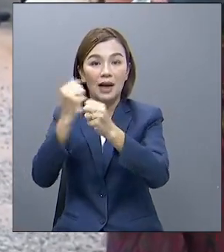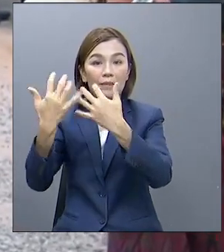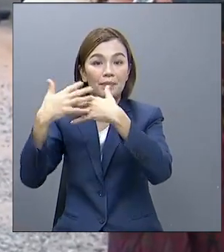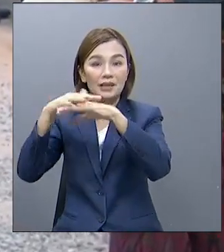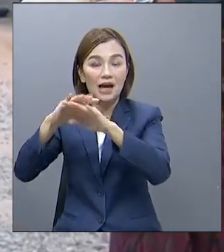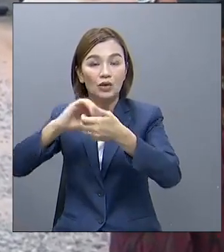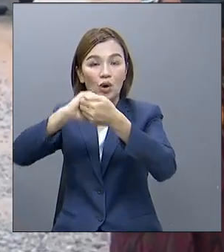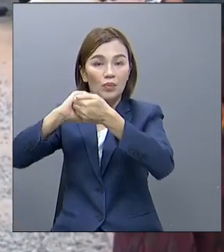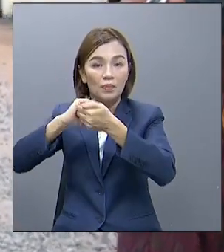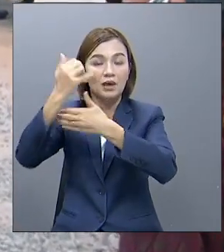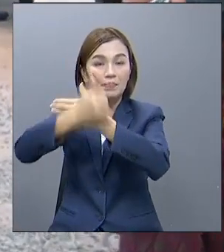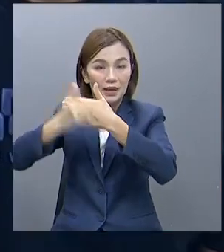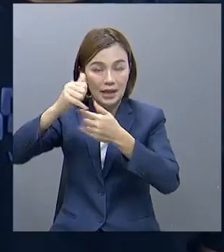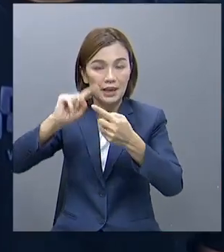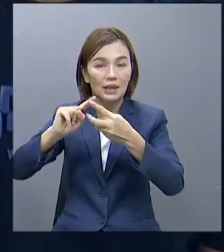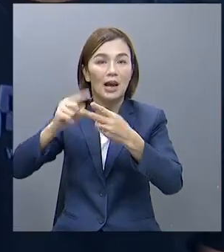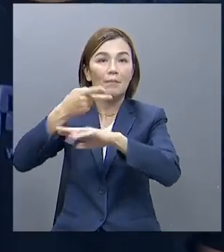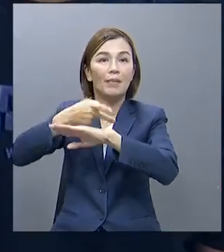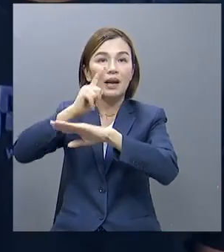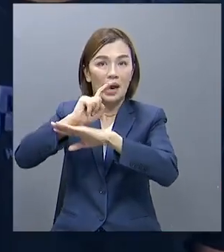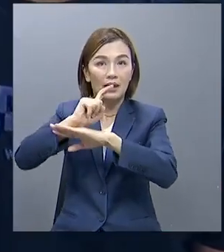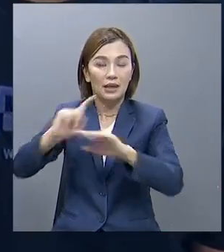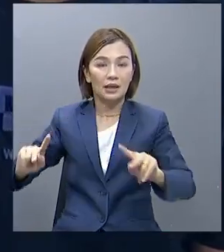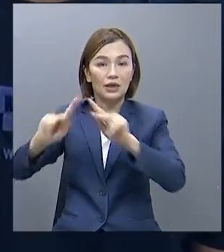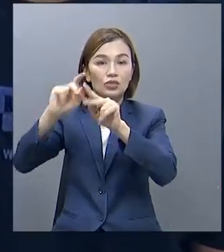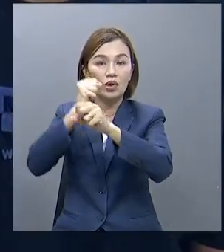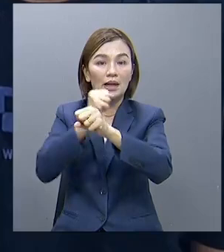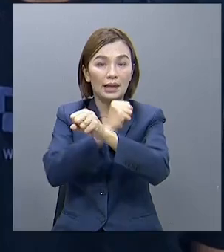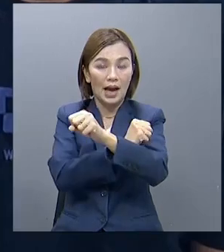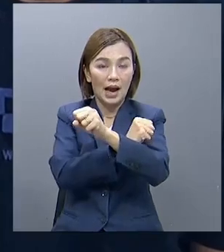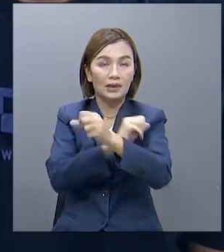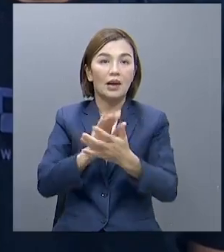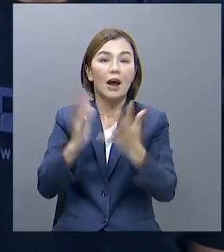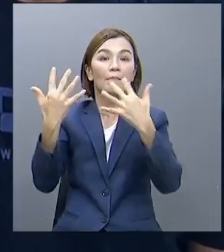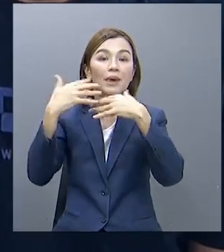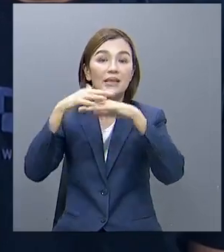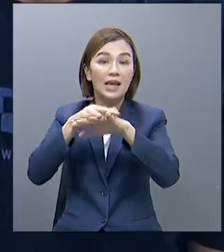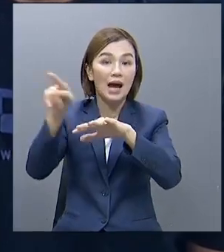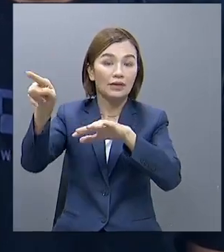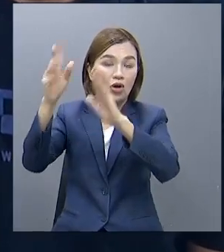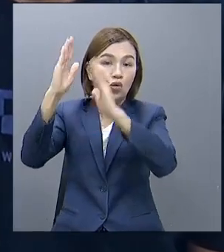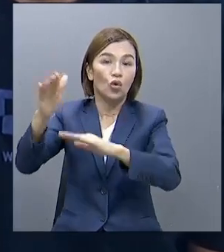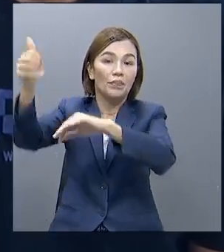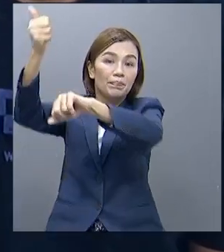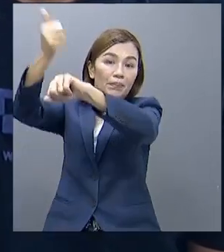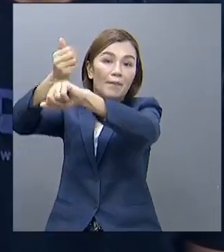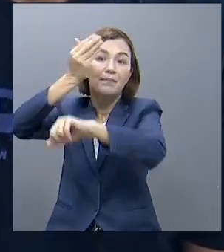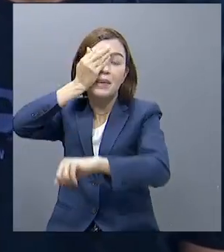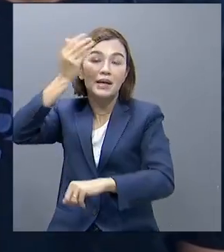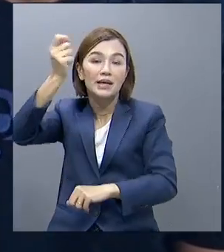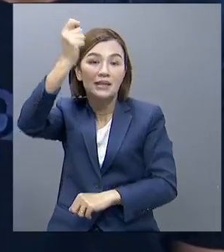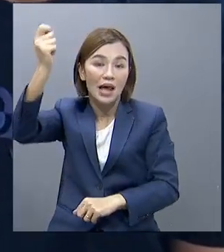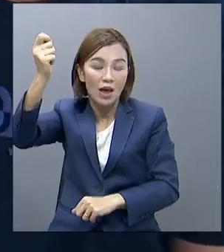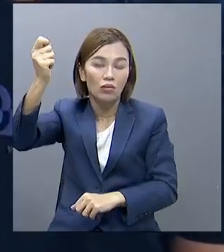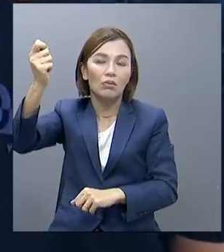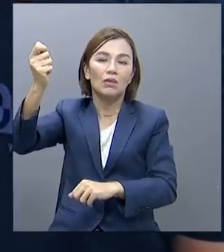างประเทศสำนักงานปลัดกระทรวงแรงงานเพื่อที่จะประสานกับอดีตนายจ้างของแรงงานที่ประเทศอิสราเอลนะคะให้รับผิด